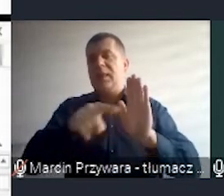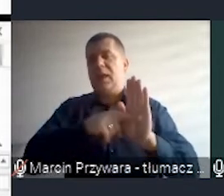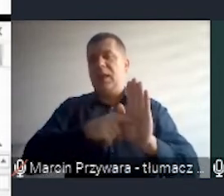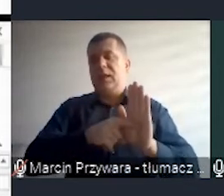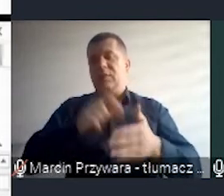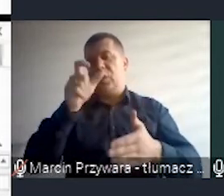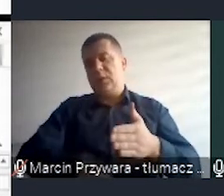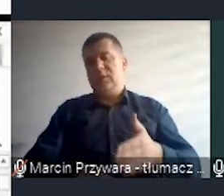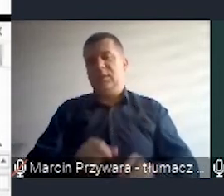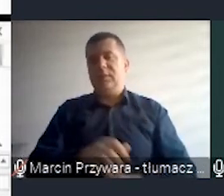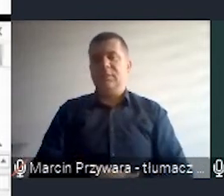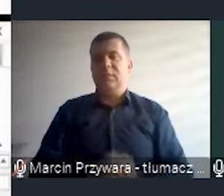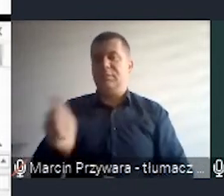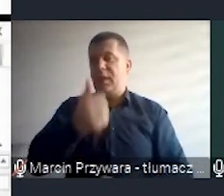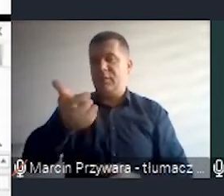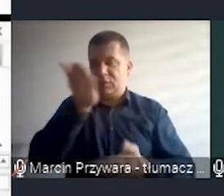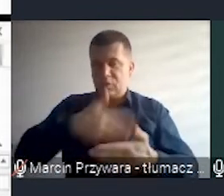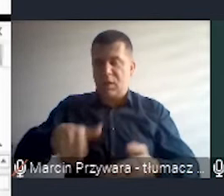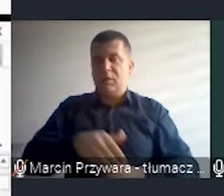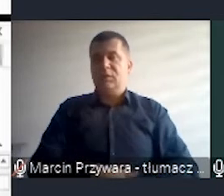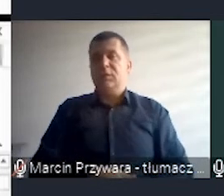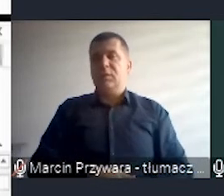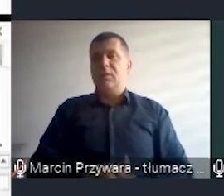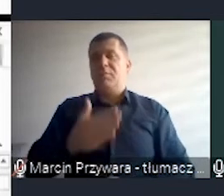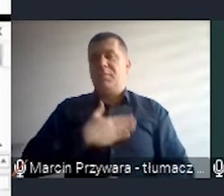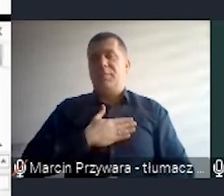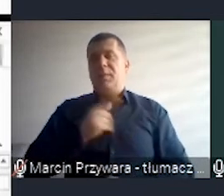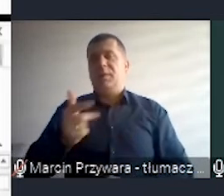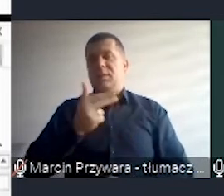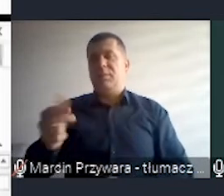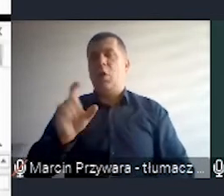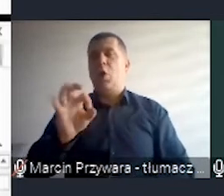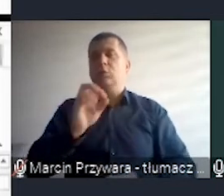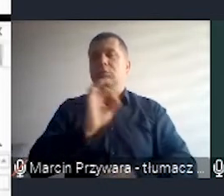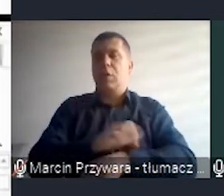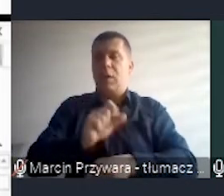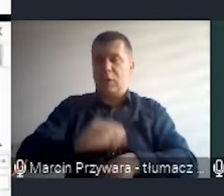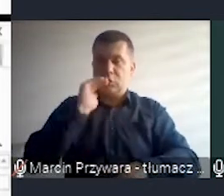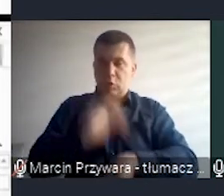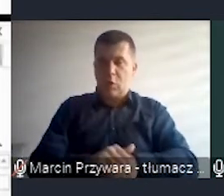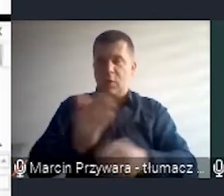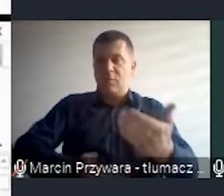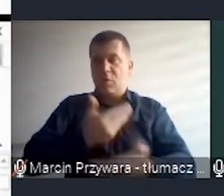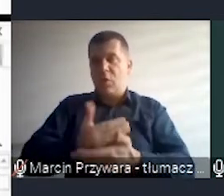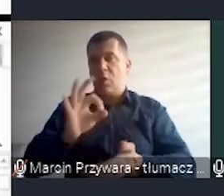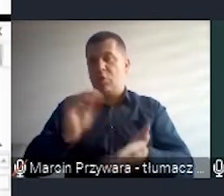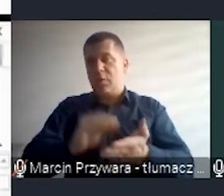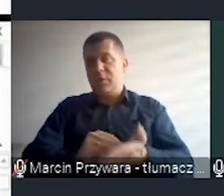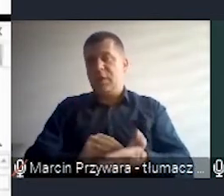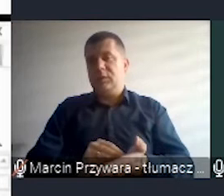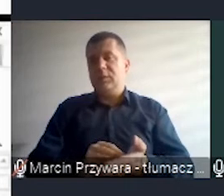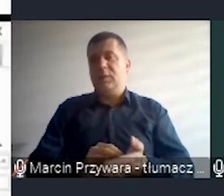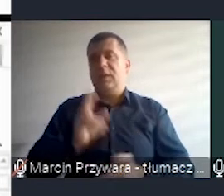pewnych zagadnień. W tej pierwszej części mamy takie zagadnienia, czy projekt jest zgodny z wnioskiem o dofinansowanie,